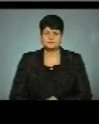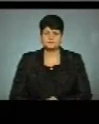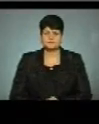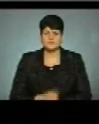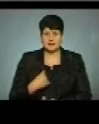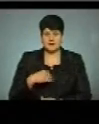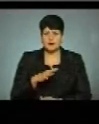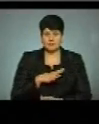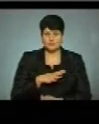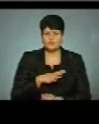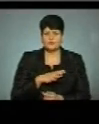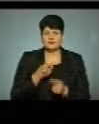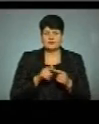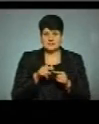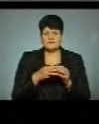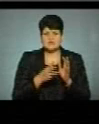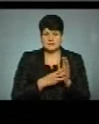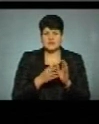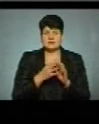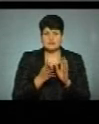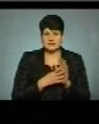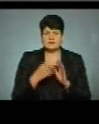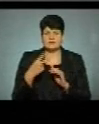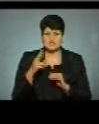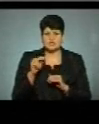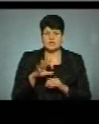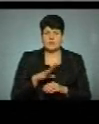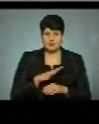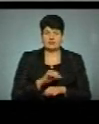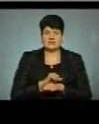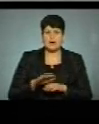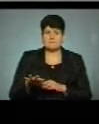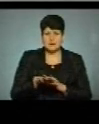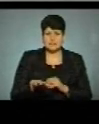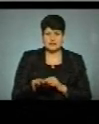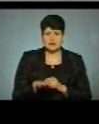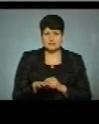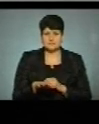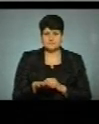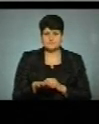Я був ці 18-ті, 19-ті, 20-ті числа, я був на Майдані, ці штурми.